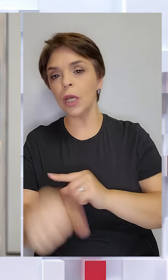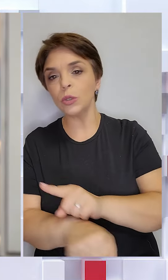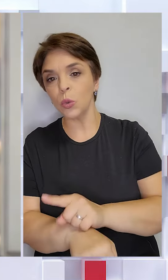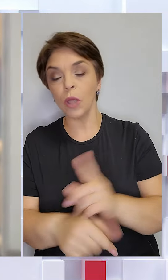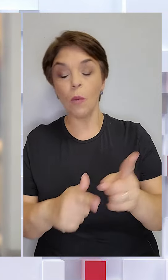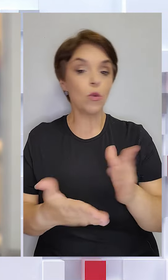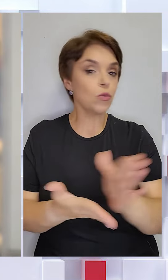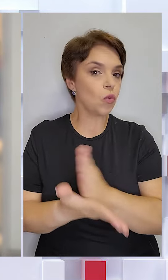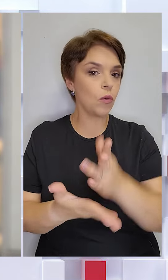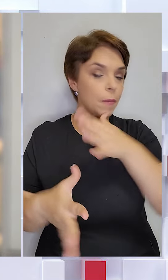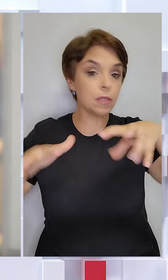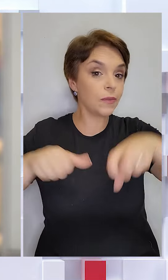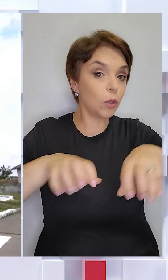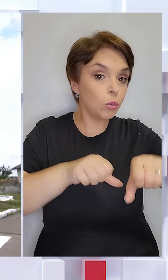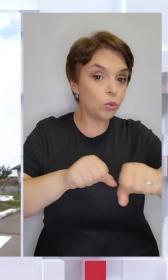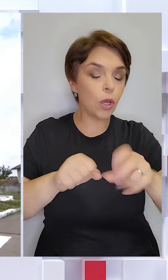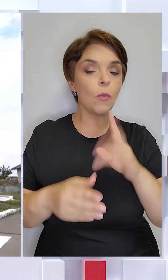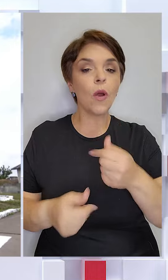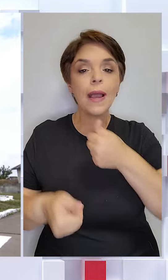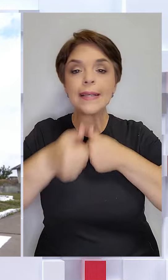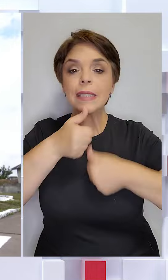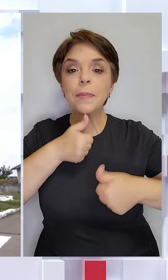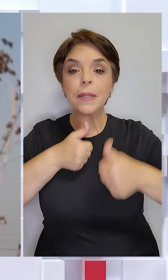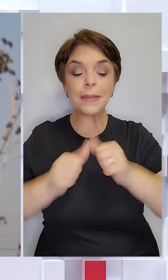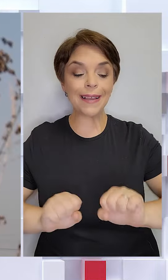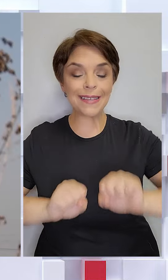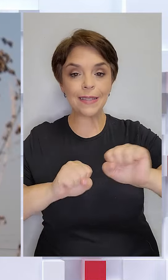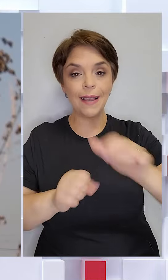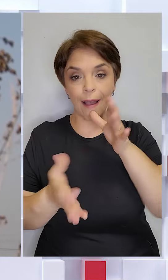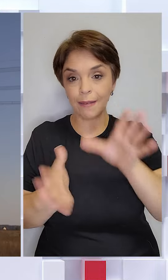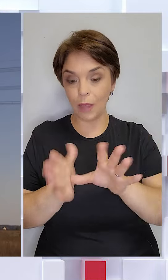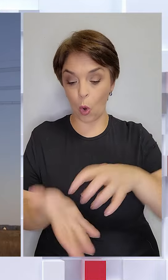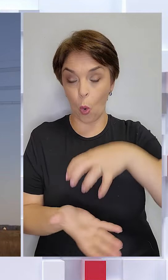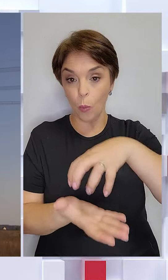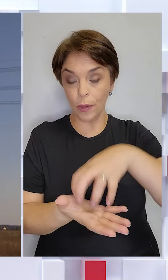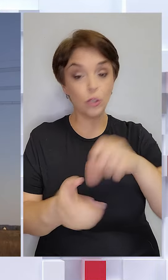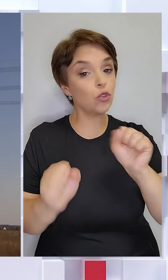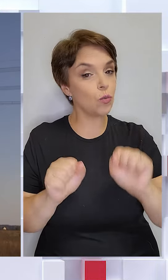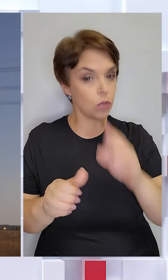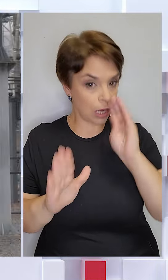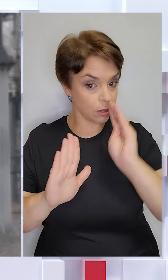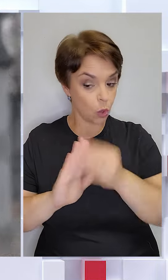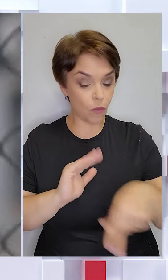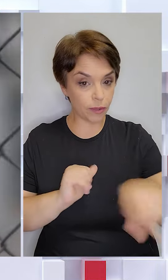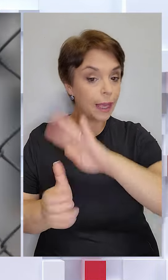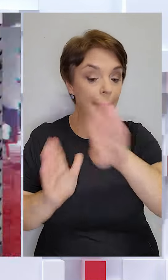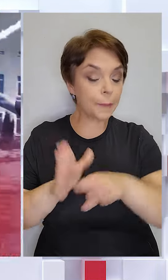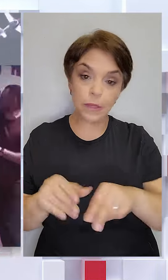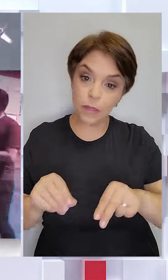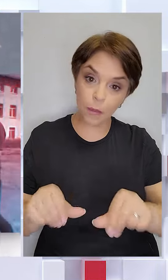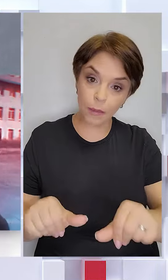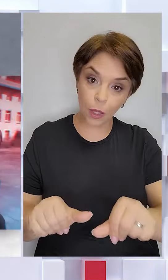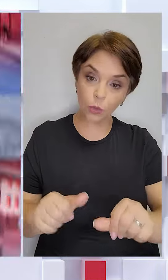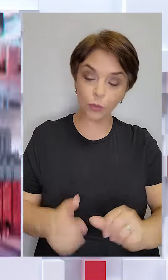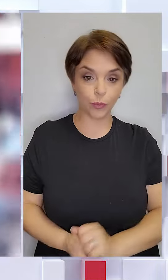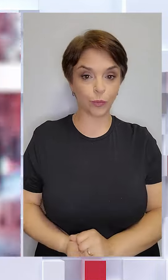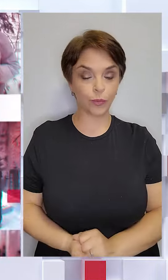годин або зовсім без відключень. Про експериментальний захист енергооб'єктів і чи можна заховати їх під землею.